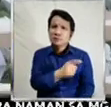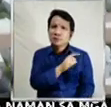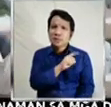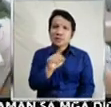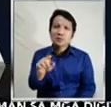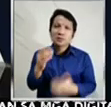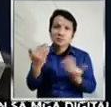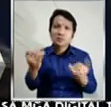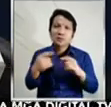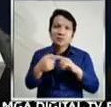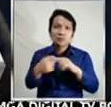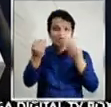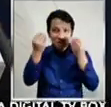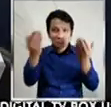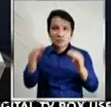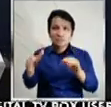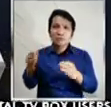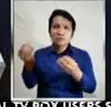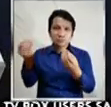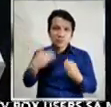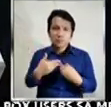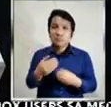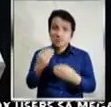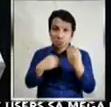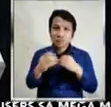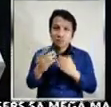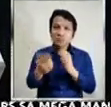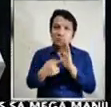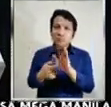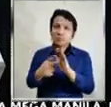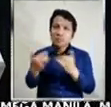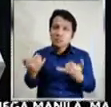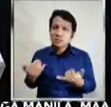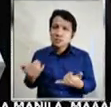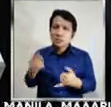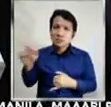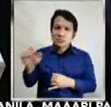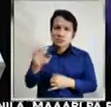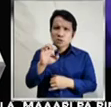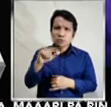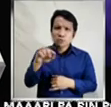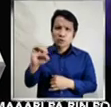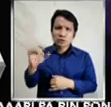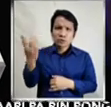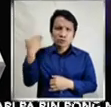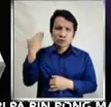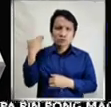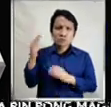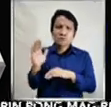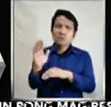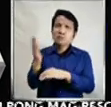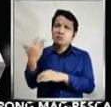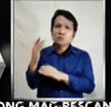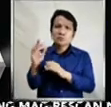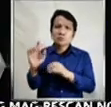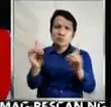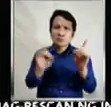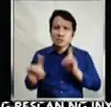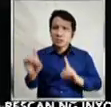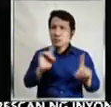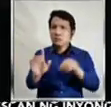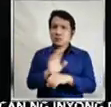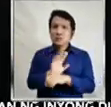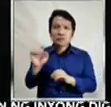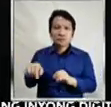mag-Spanish matapos ipalabas kamakailan sa Ecuador ang pinagbidahan niyang drama series na Hindi Ko Kayang Iwan Ka kasama si Yasmin